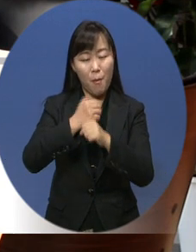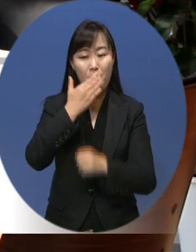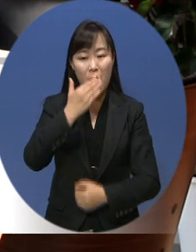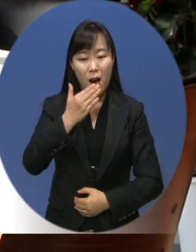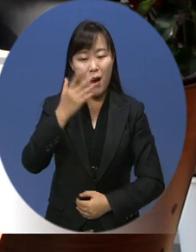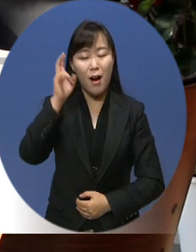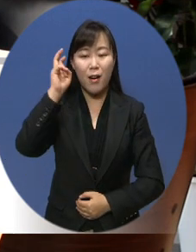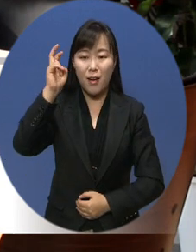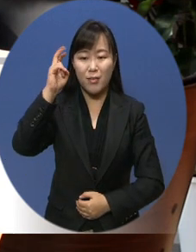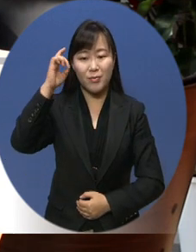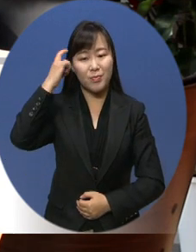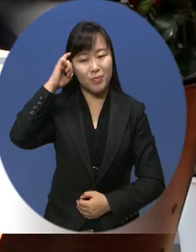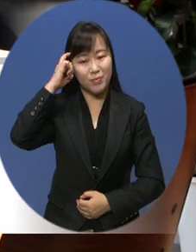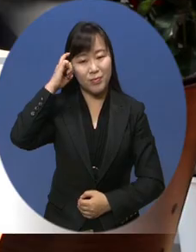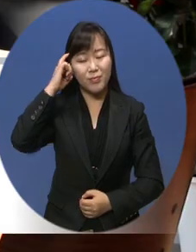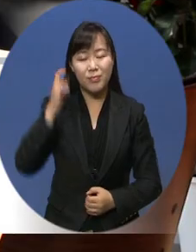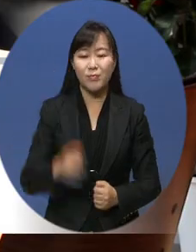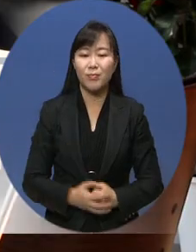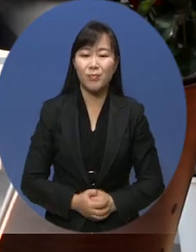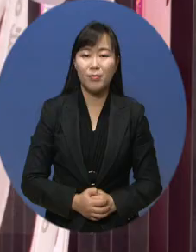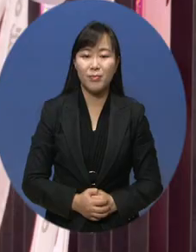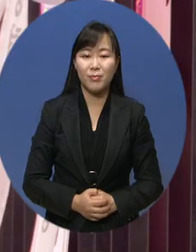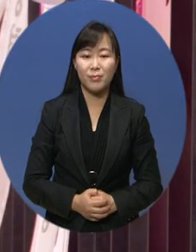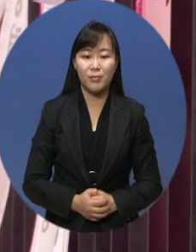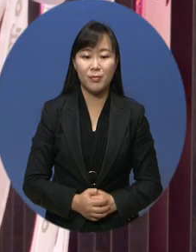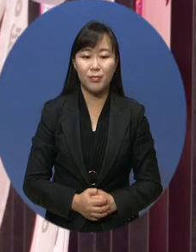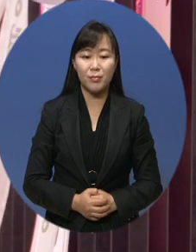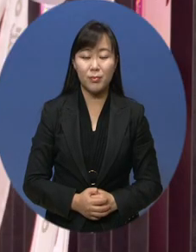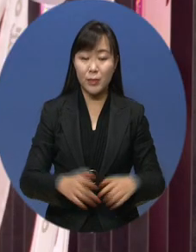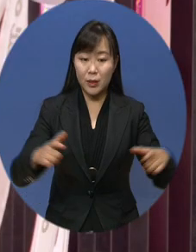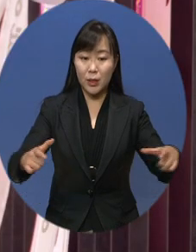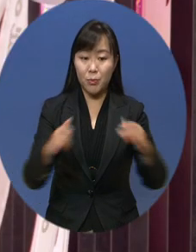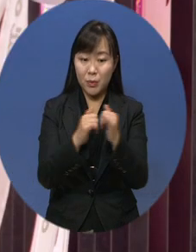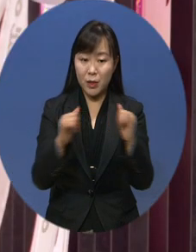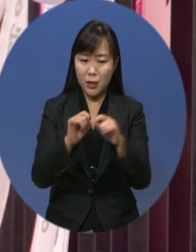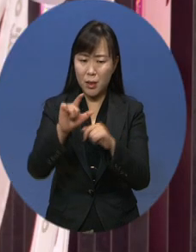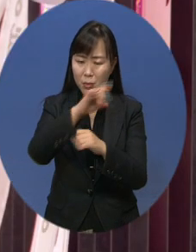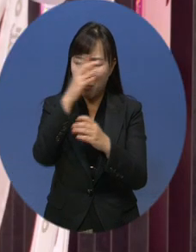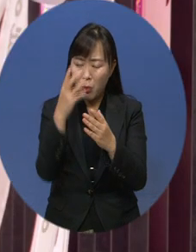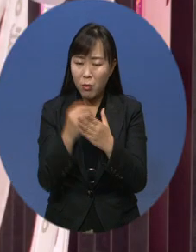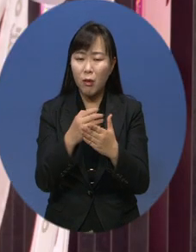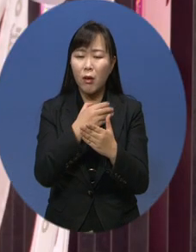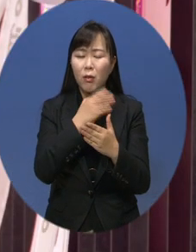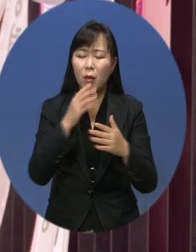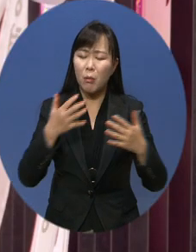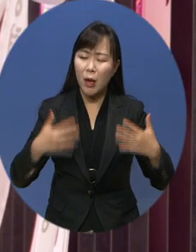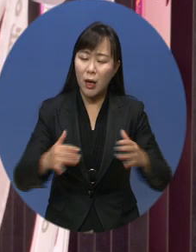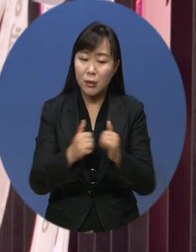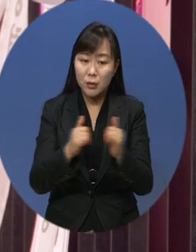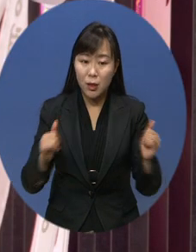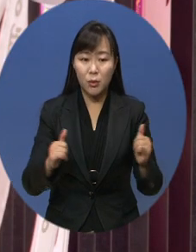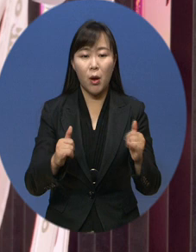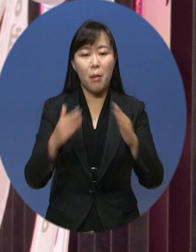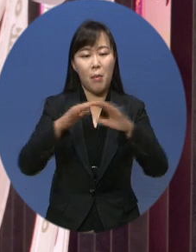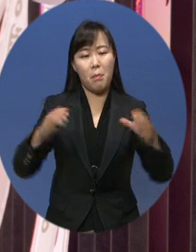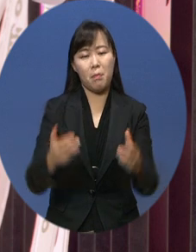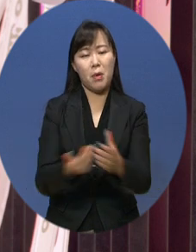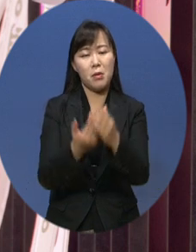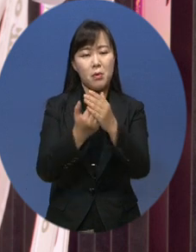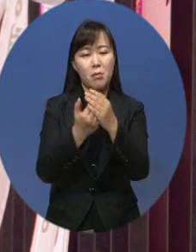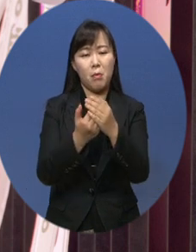좀 창출되지 않을까 그렇게 생각을 합니다. 이 지역 주민 대부분이 노약자로 마을